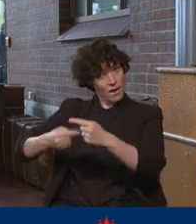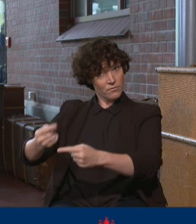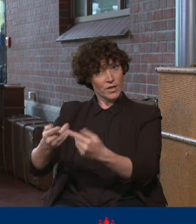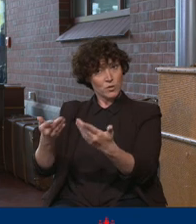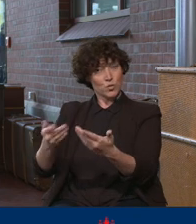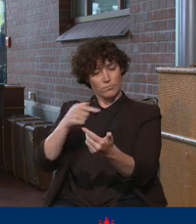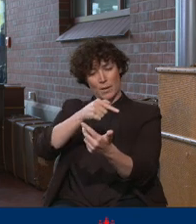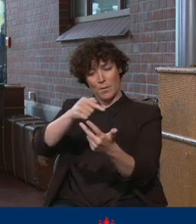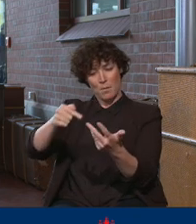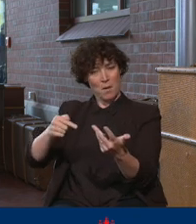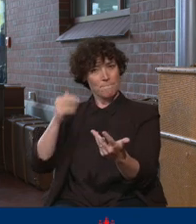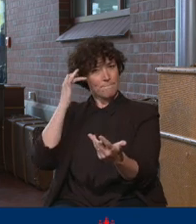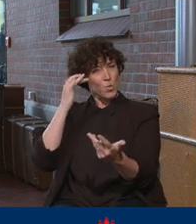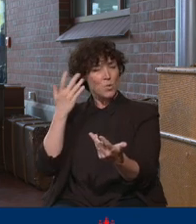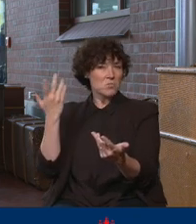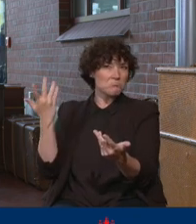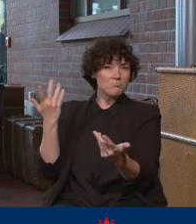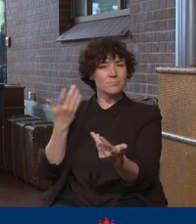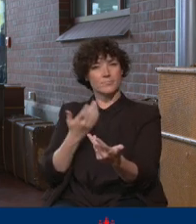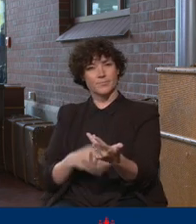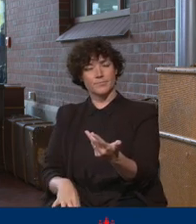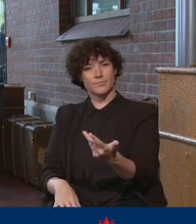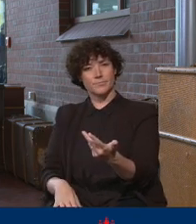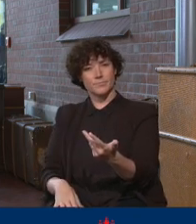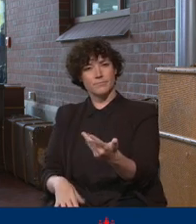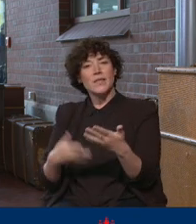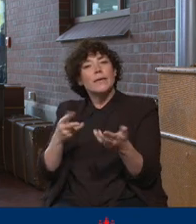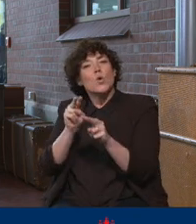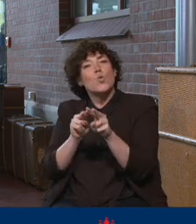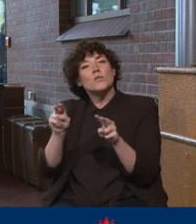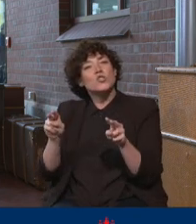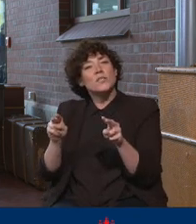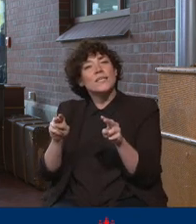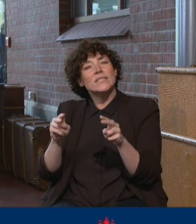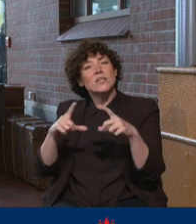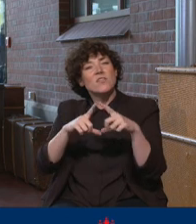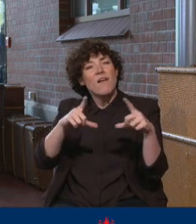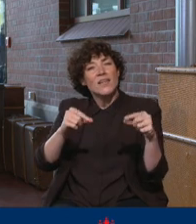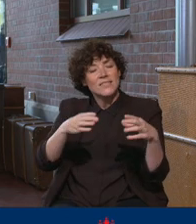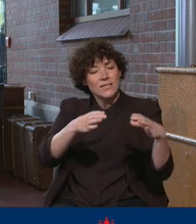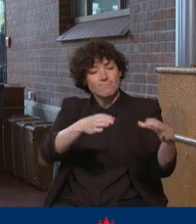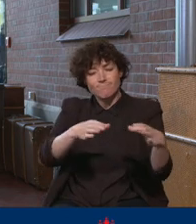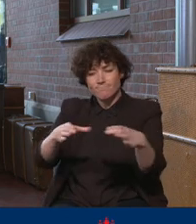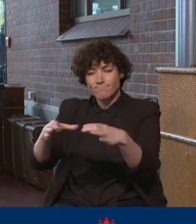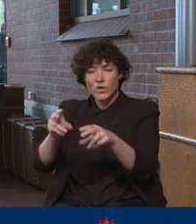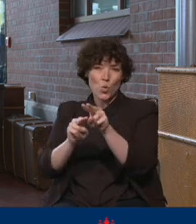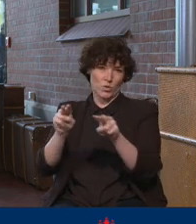nachgedacht wir haben diese verschiedenen quartieren noch mal etwas genauer beschrieben womit sich einzelne planungsbüros